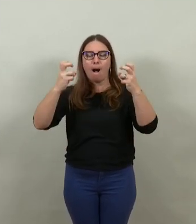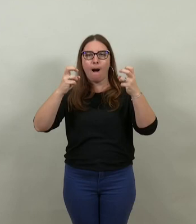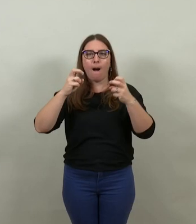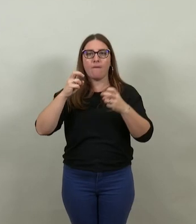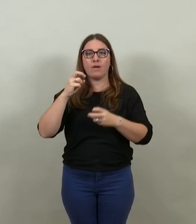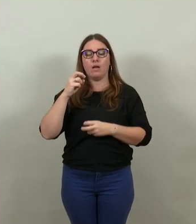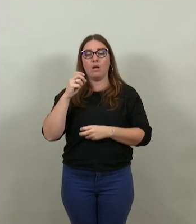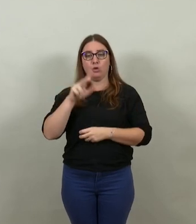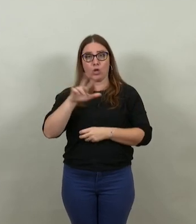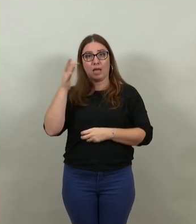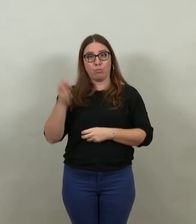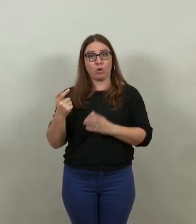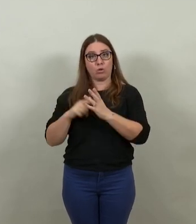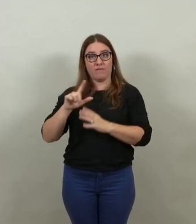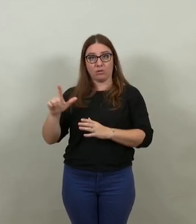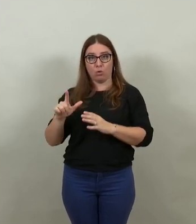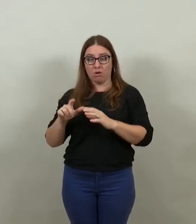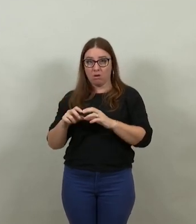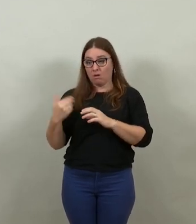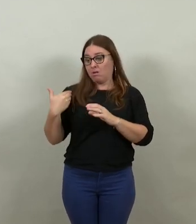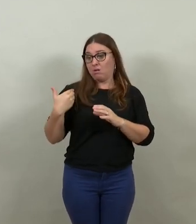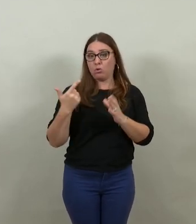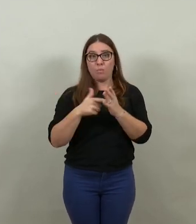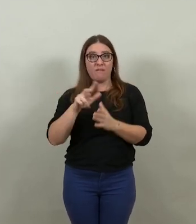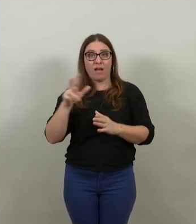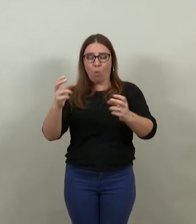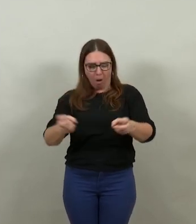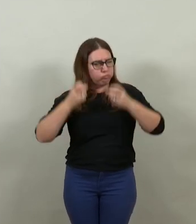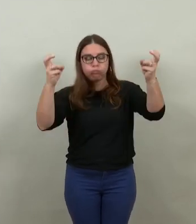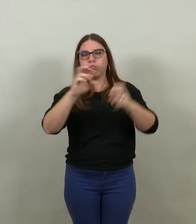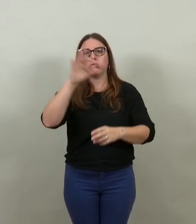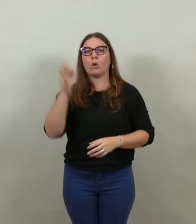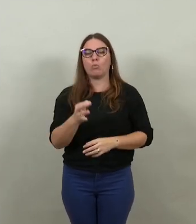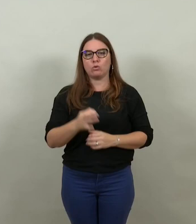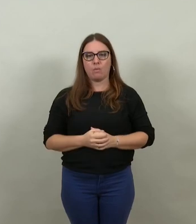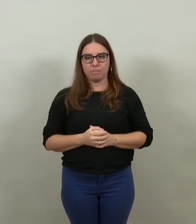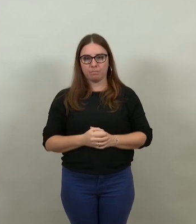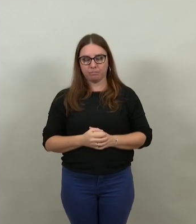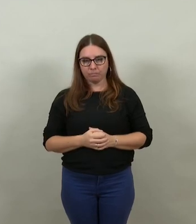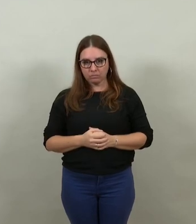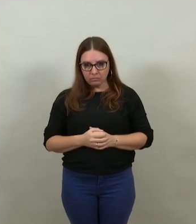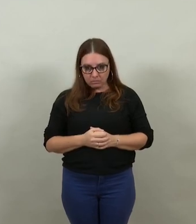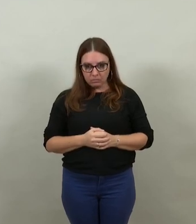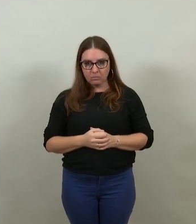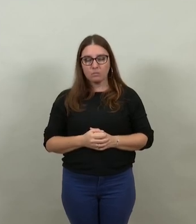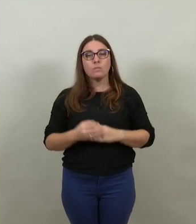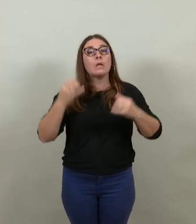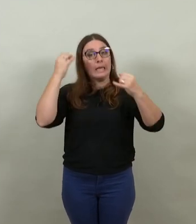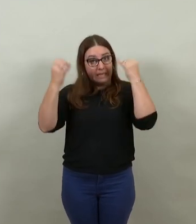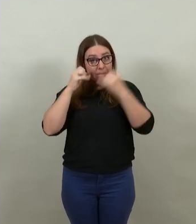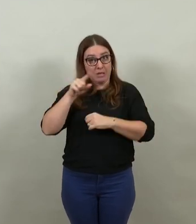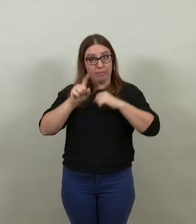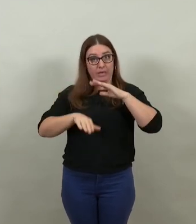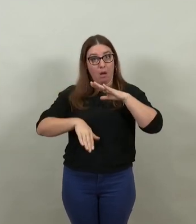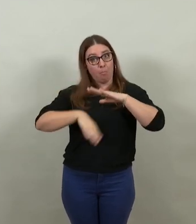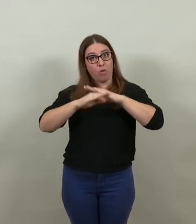2022 et de 100 % en 2023 si il n'y avait pas eu ce dispositif